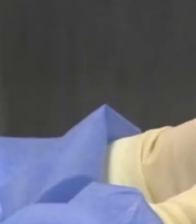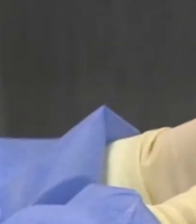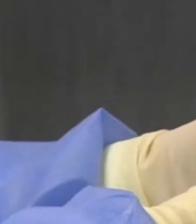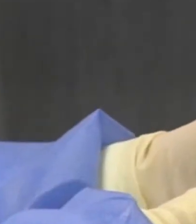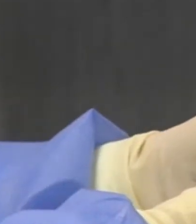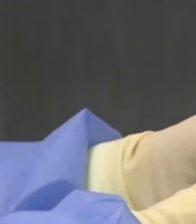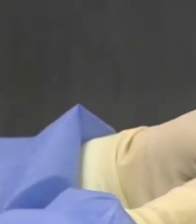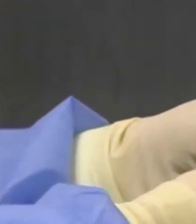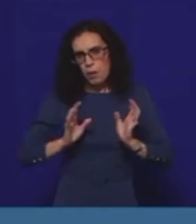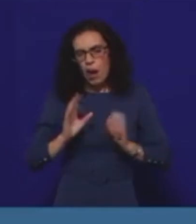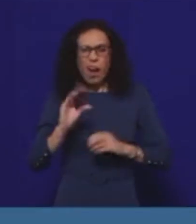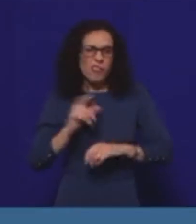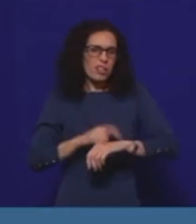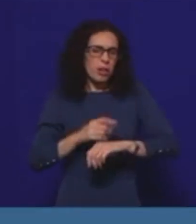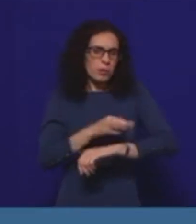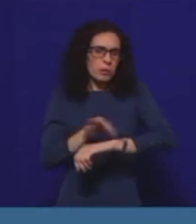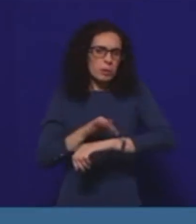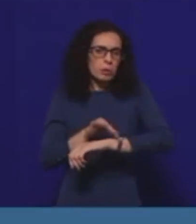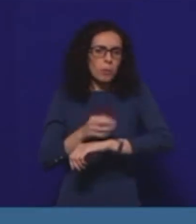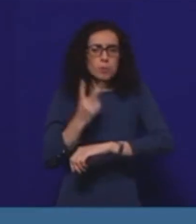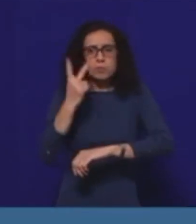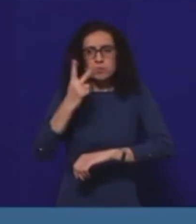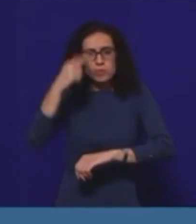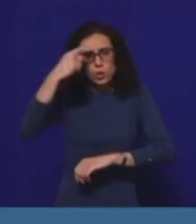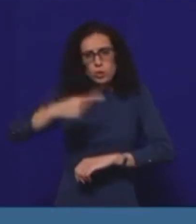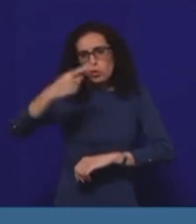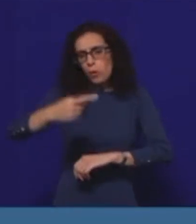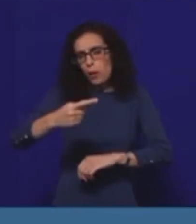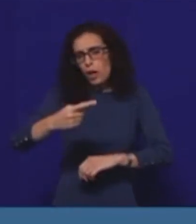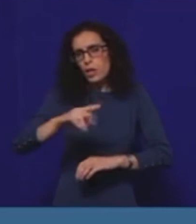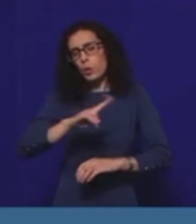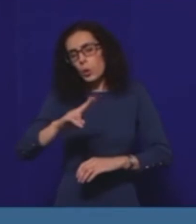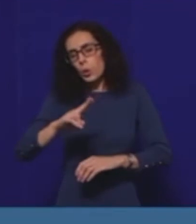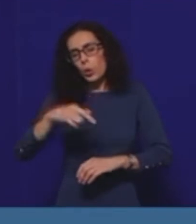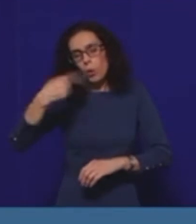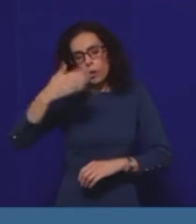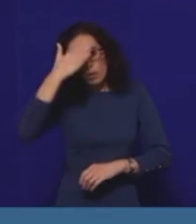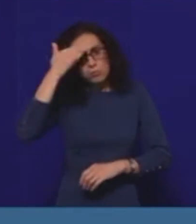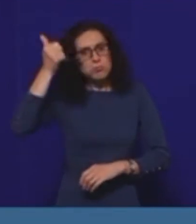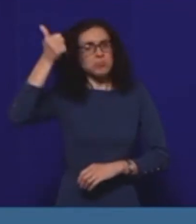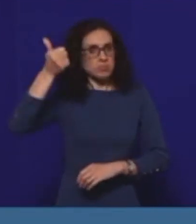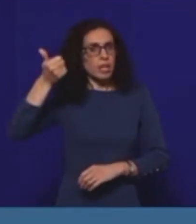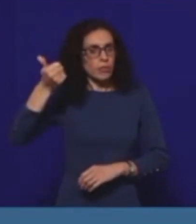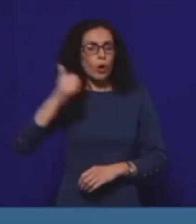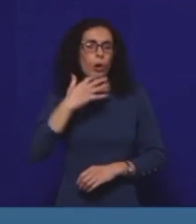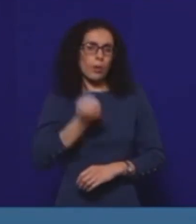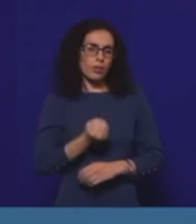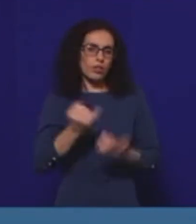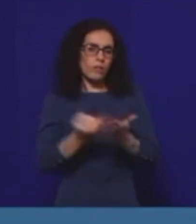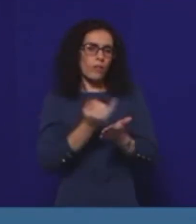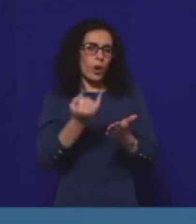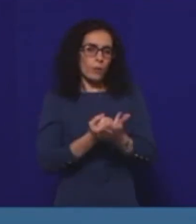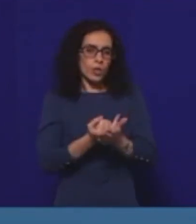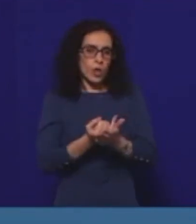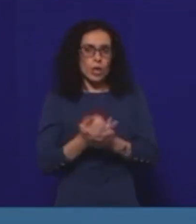li kienu qed isofru. L-iktar li inti jkollok dan id-deni u mbagħad persuna jgħaddilu normali u m'għandniex informazzjoni li hemm nies li daħlu